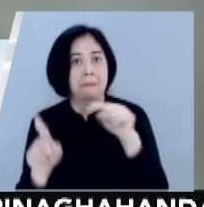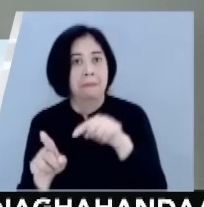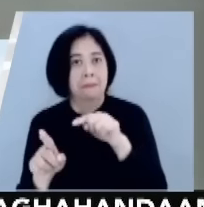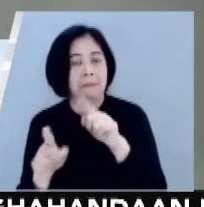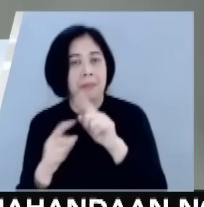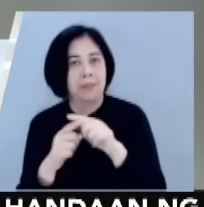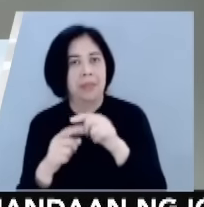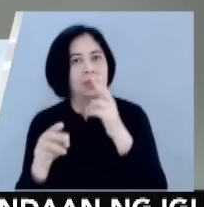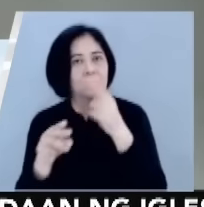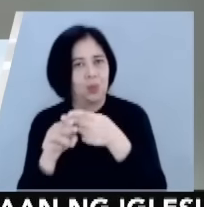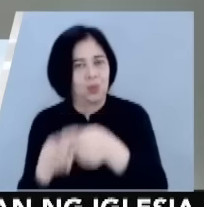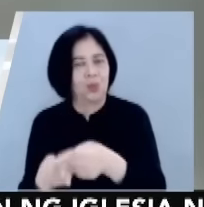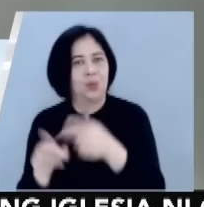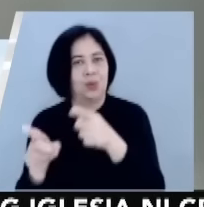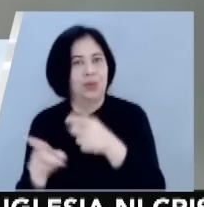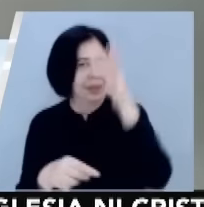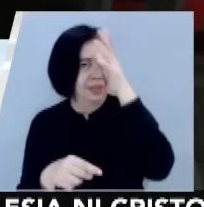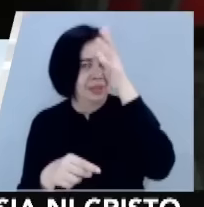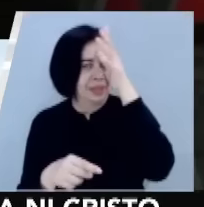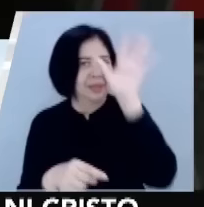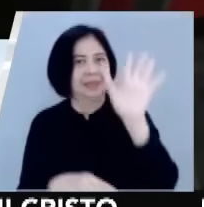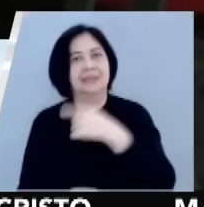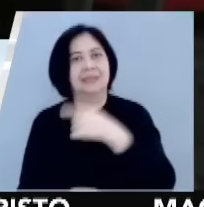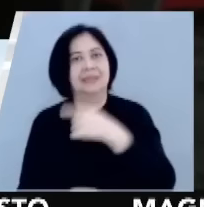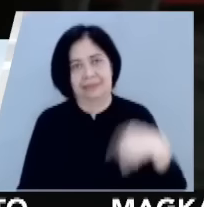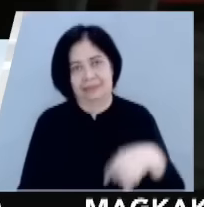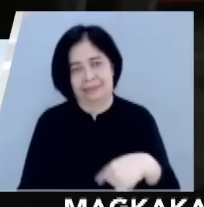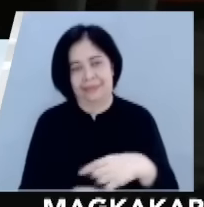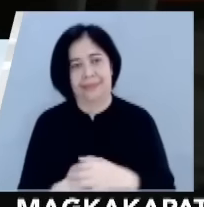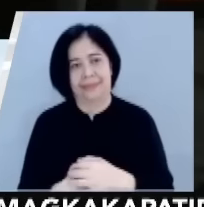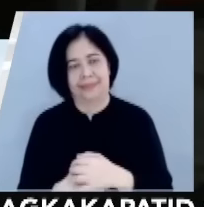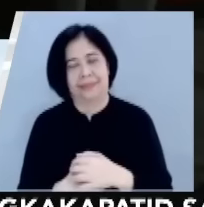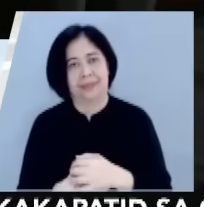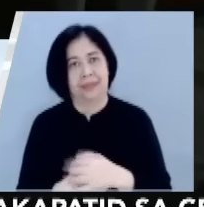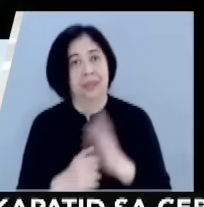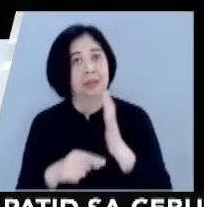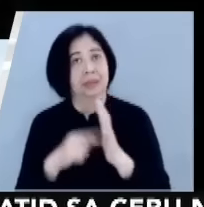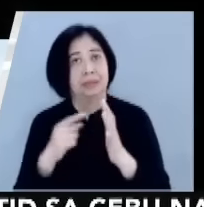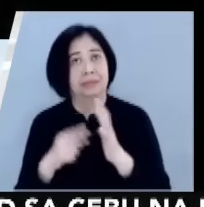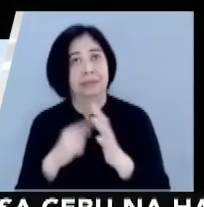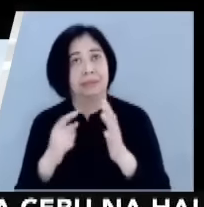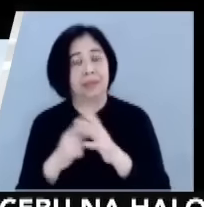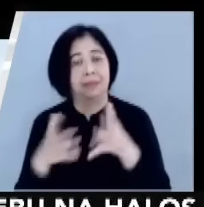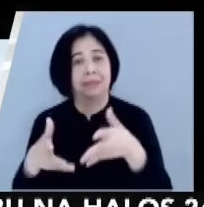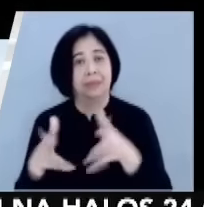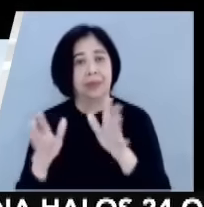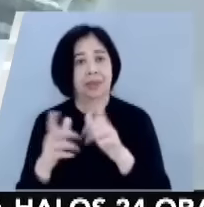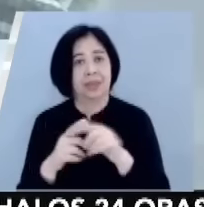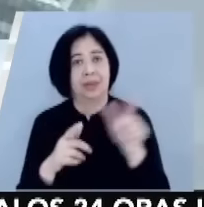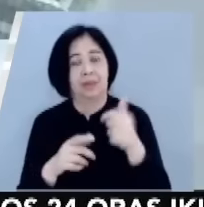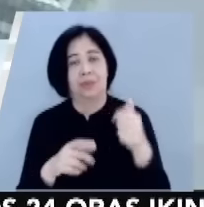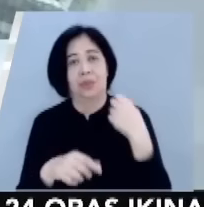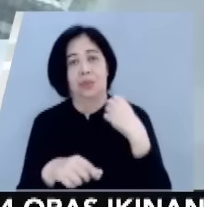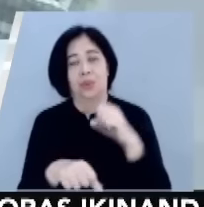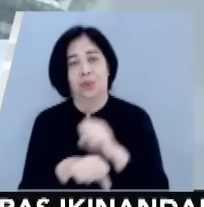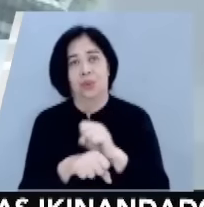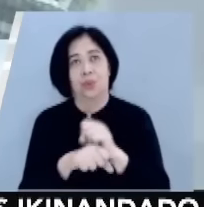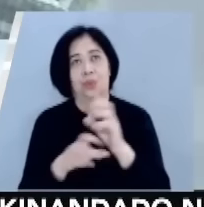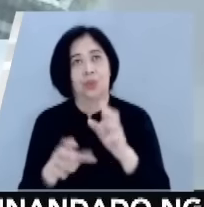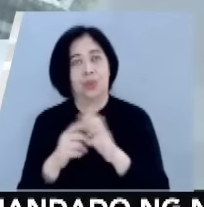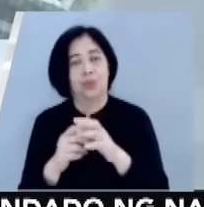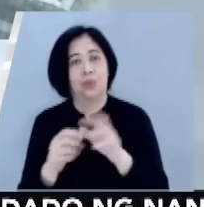na ibinigay ng ama niyang Chino. Kung minsan, pinapayagan siya ng mga empleyado ng PAOC na gumamit